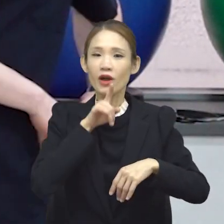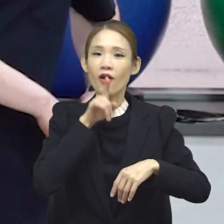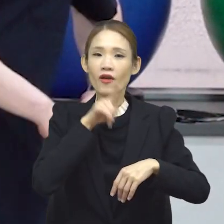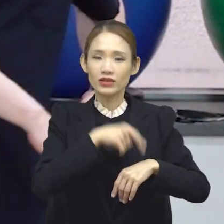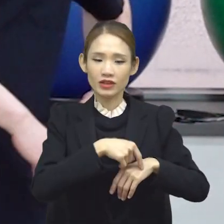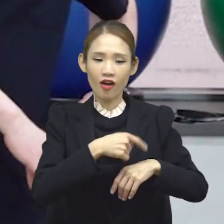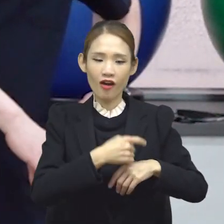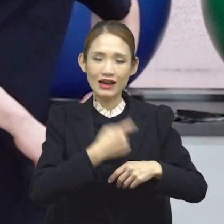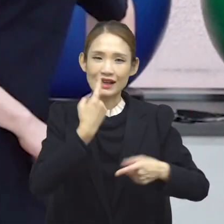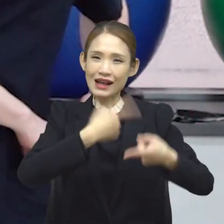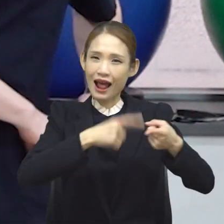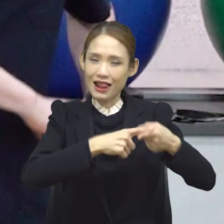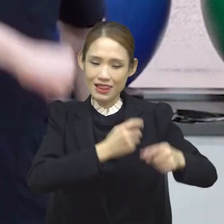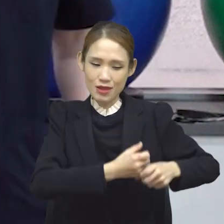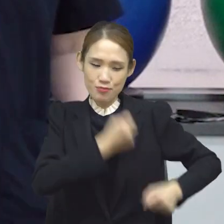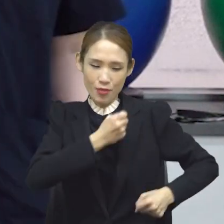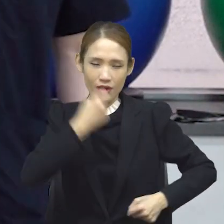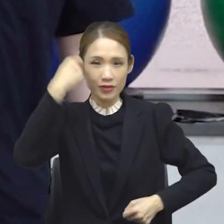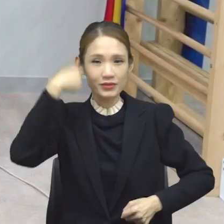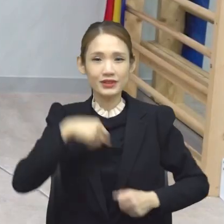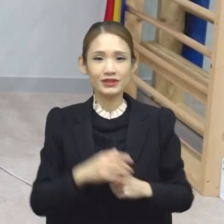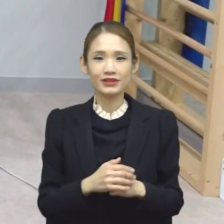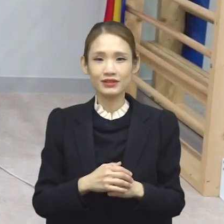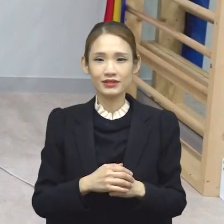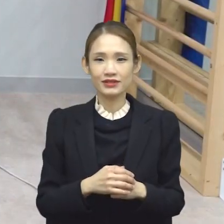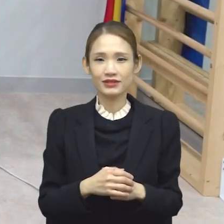칼을 뽑는다고 생각하시면 돼요. 쭉.